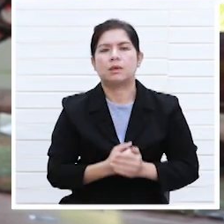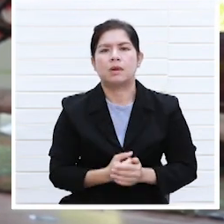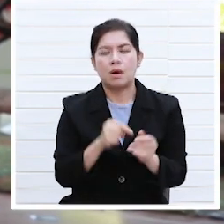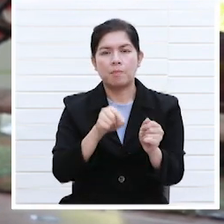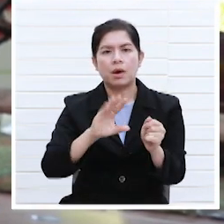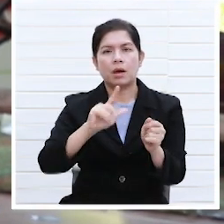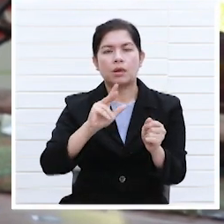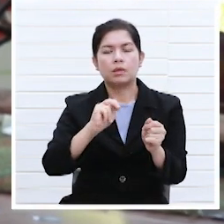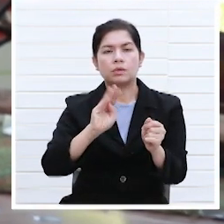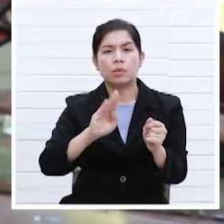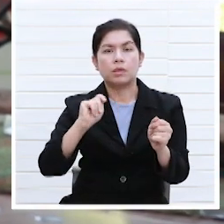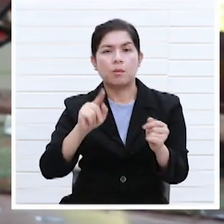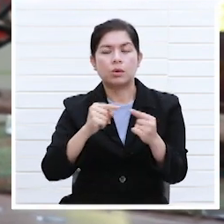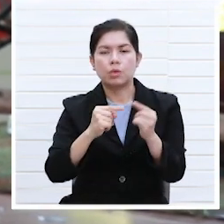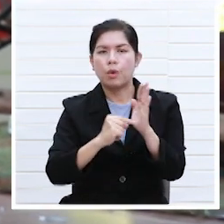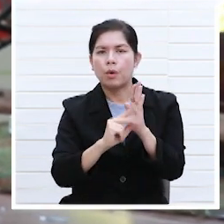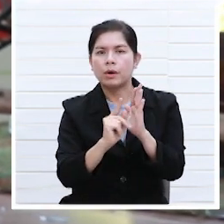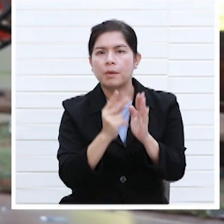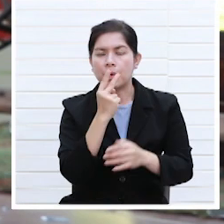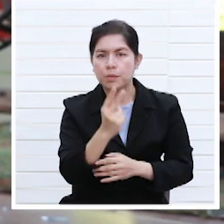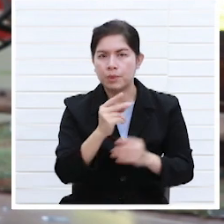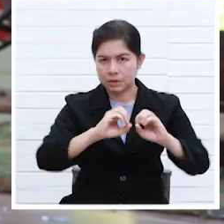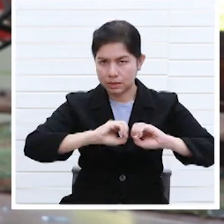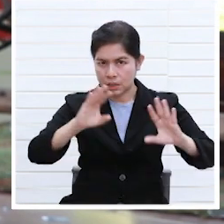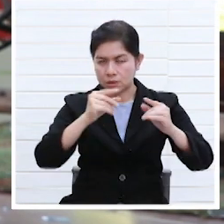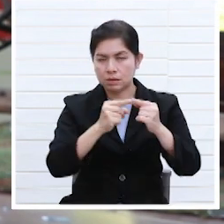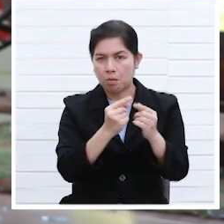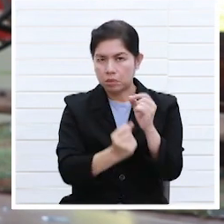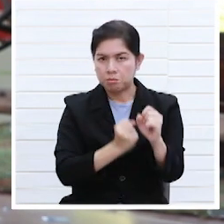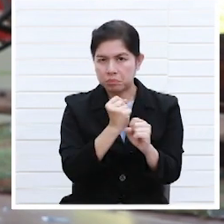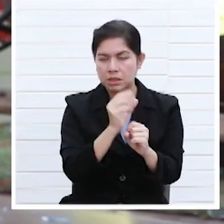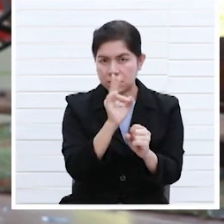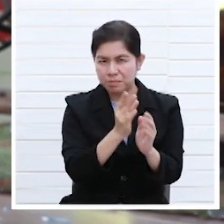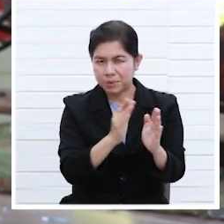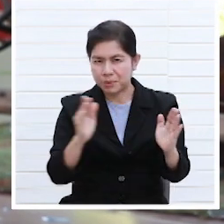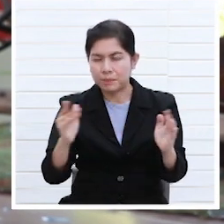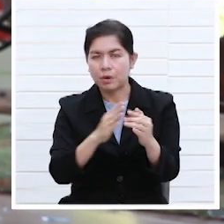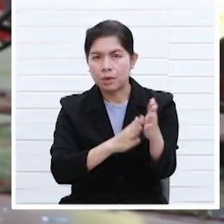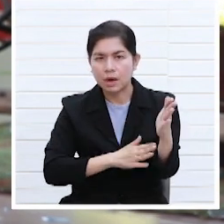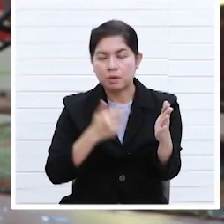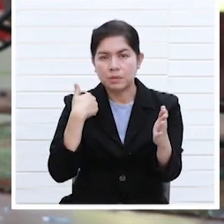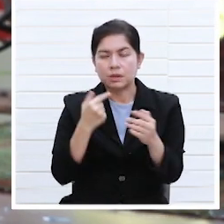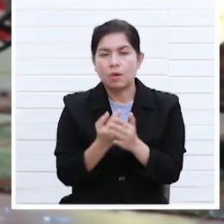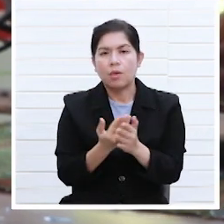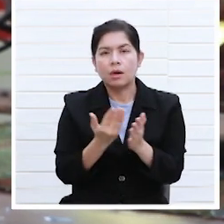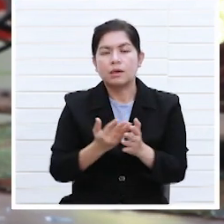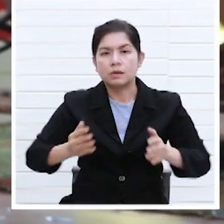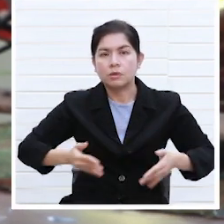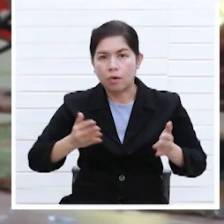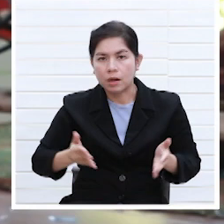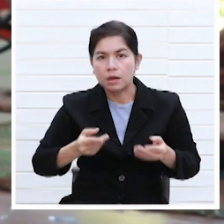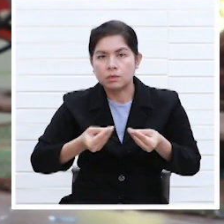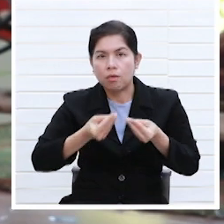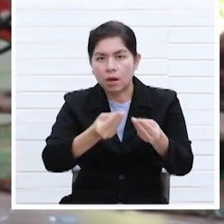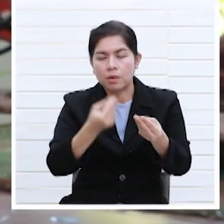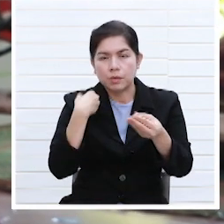วฝายตำบลปอแดงอำเภอชนบทจังหวัดขอนแก่นให้เห็นกันชัดๆว่า7ปีที่สามารถสร้างรายได้มีความกินดีอยู่ดีทุกวันนี้ก็ยัง